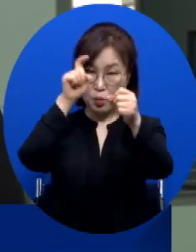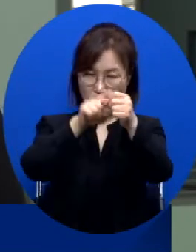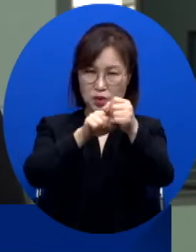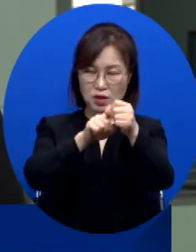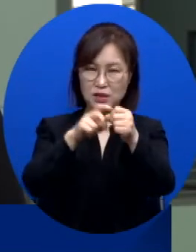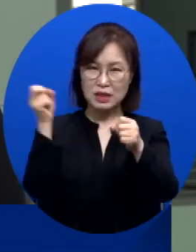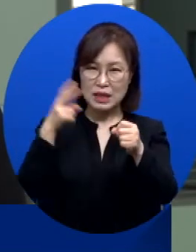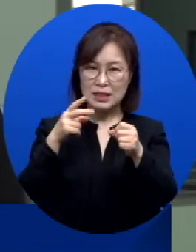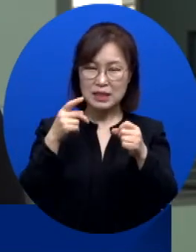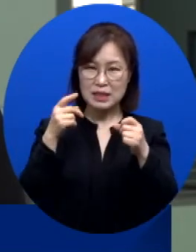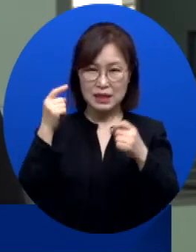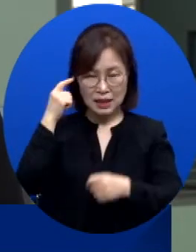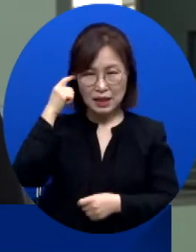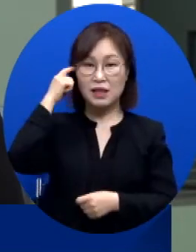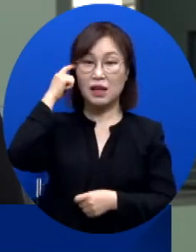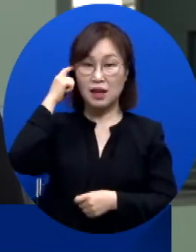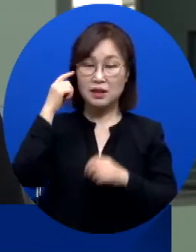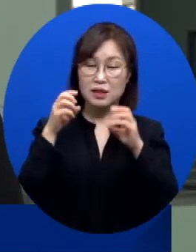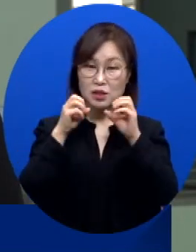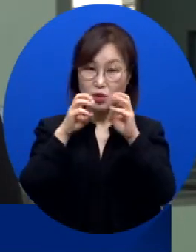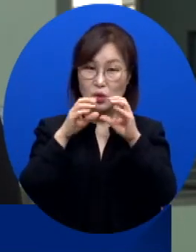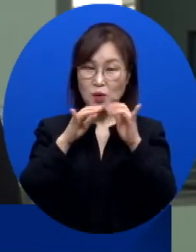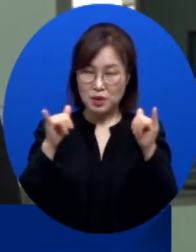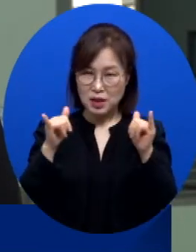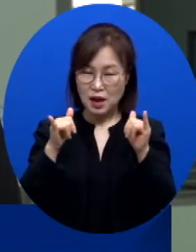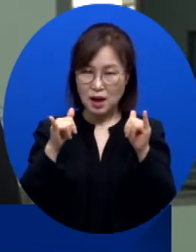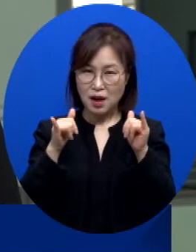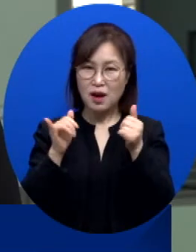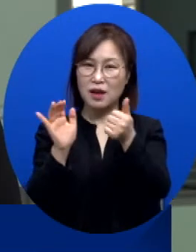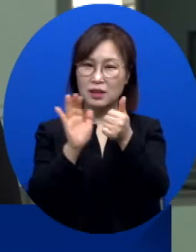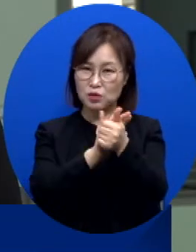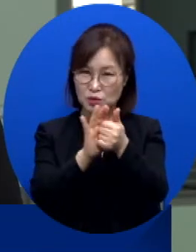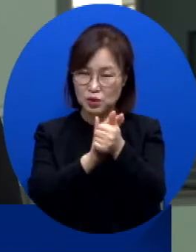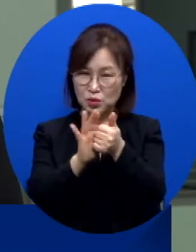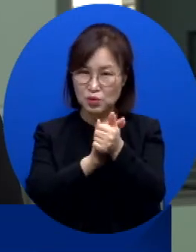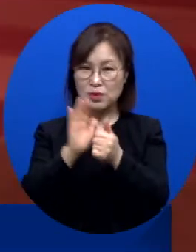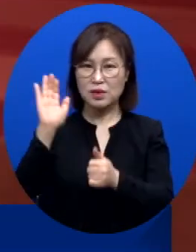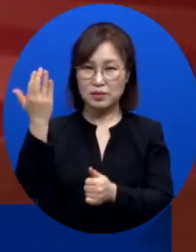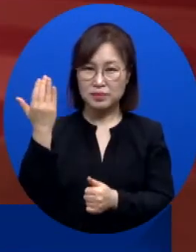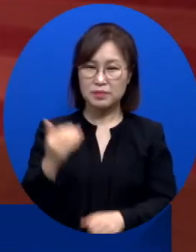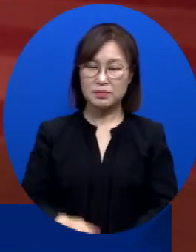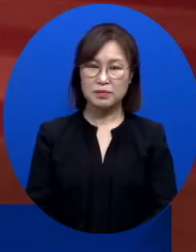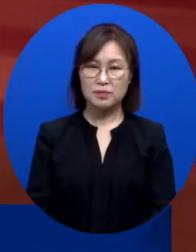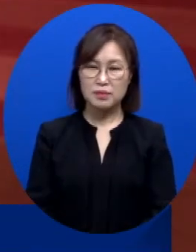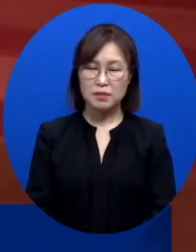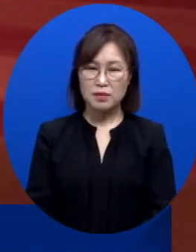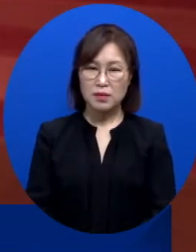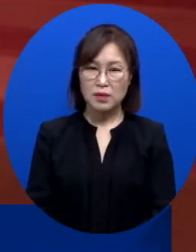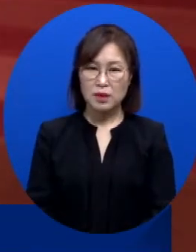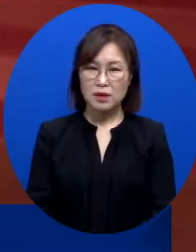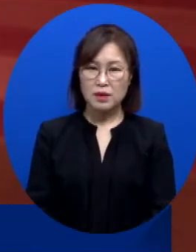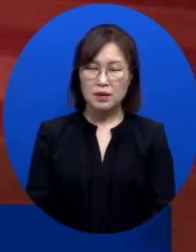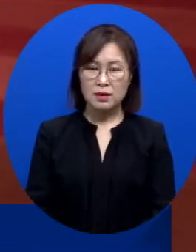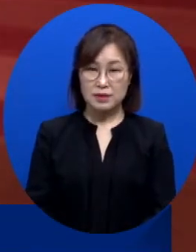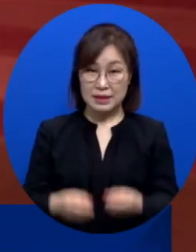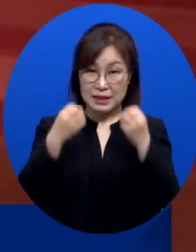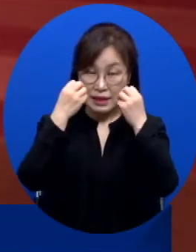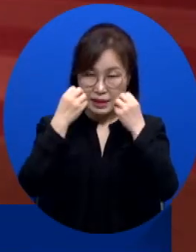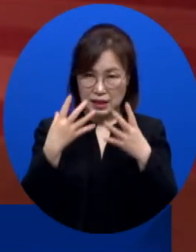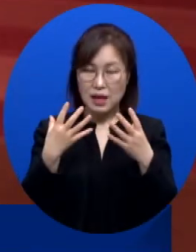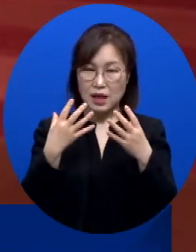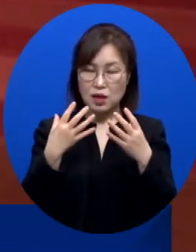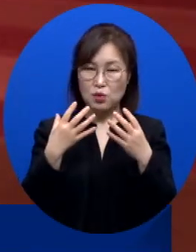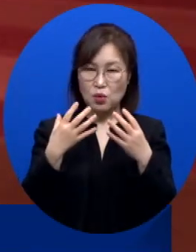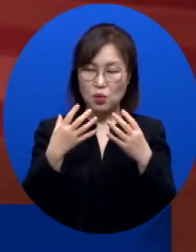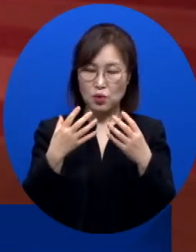한번 되살핀다면 우리 선교사님들에게도 큰 격려와 위로가 될 것이라고 생각합니다. 이번에 또 새로운